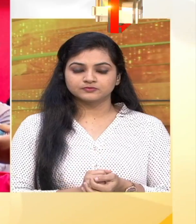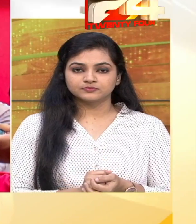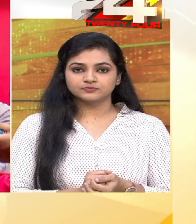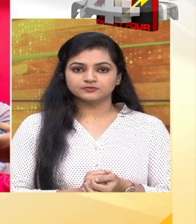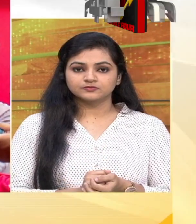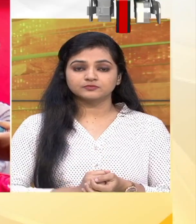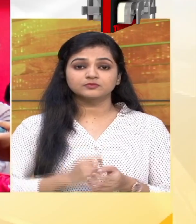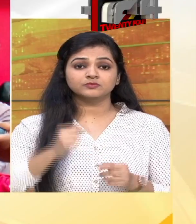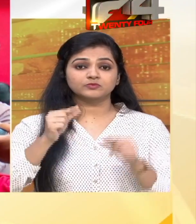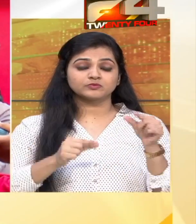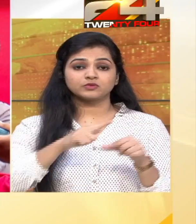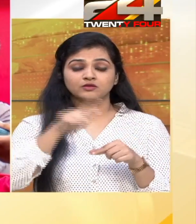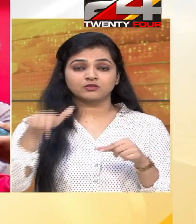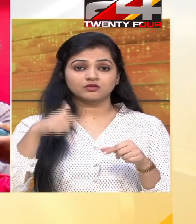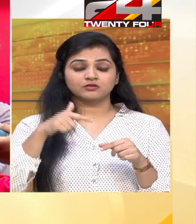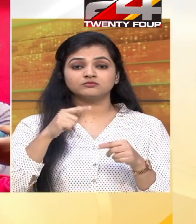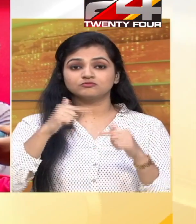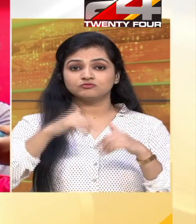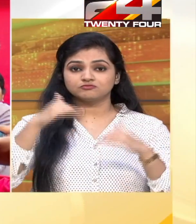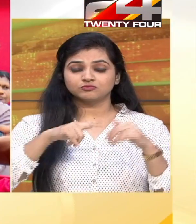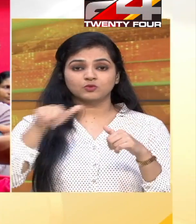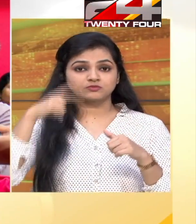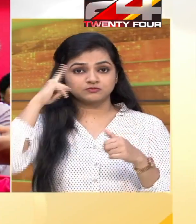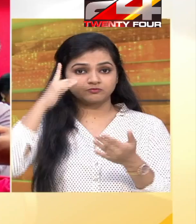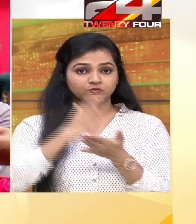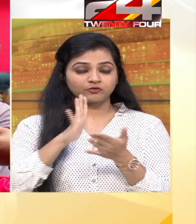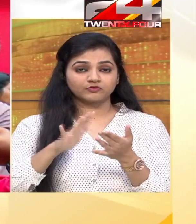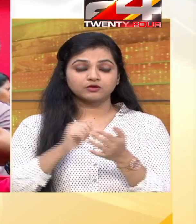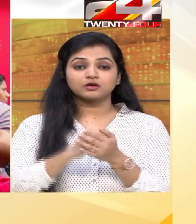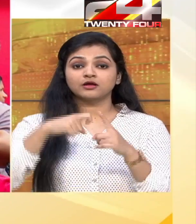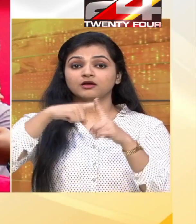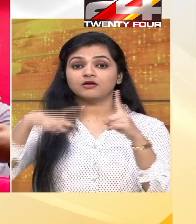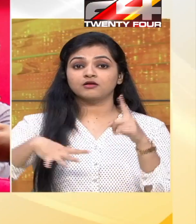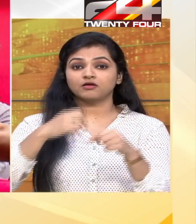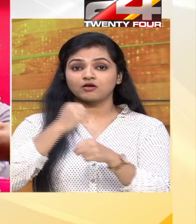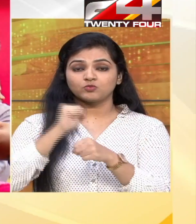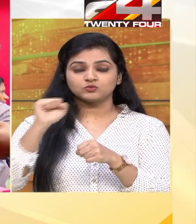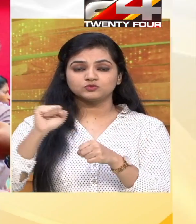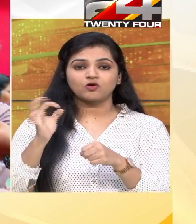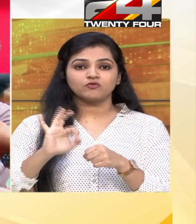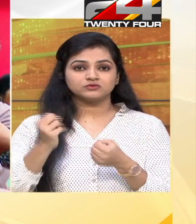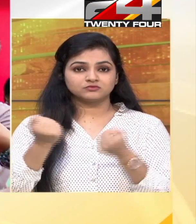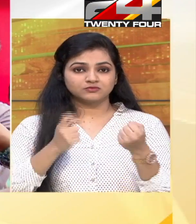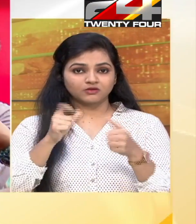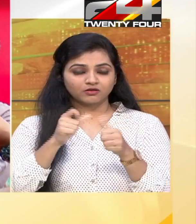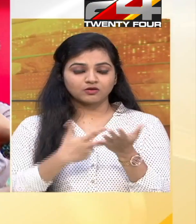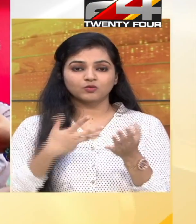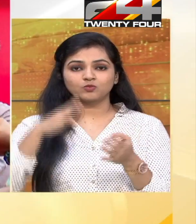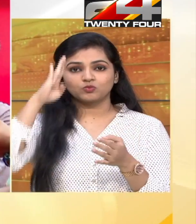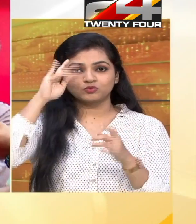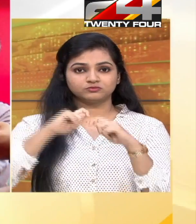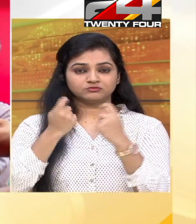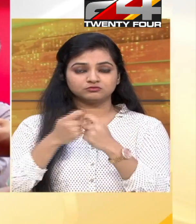അത് ജനാധിപത്യത്തിൽ അദ്ദേഹം വിശ്വസിക്കുന്നുണ്ടെങ്കിൽ ചെയ്യേണ്ടത് സംസ്ഥാന ഗവൺമെന്റിന്റെ ഔദ്യോഗിക വാഹനങ്ങളും പോലീസ് സംവിധാനങ്ങളും ഒക്കെ